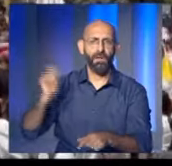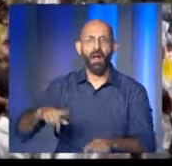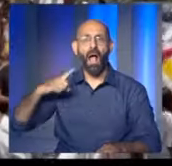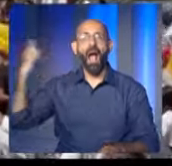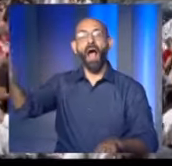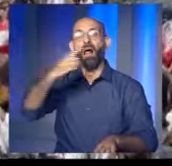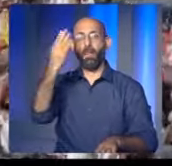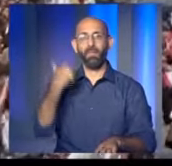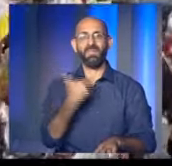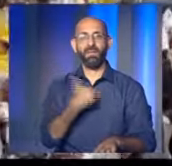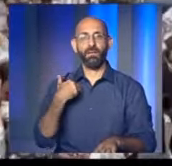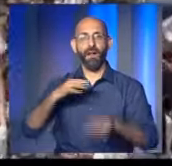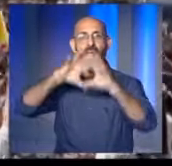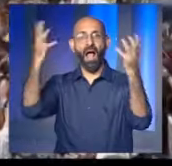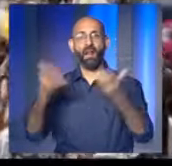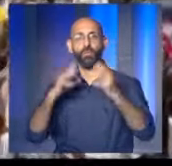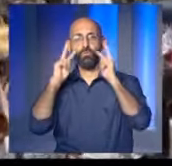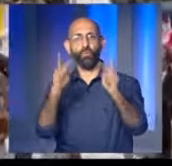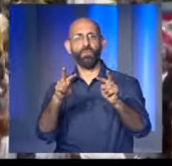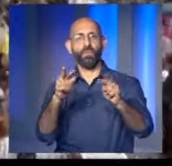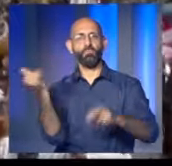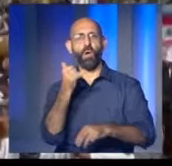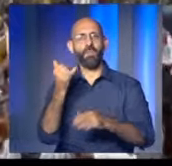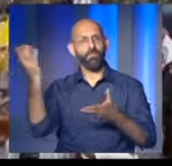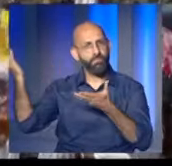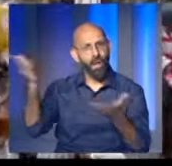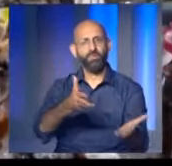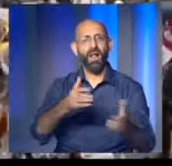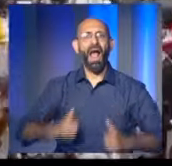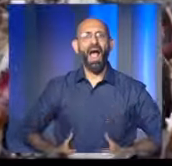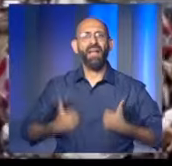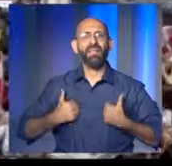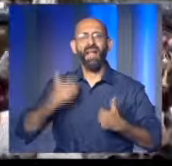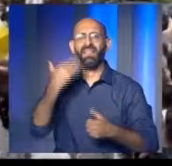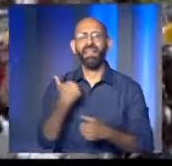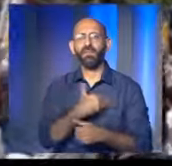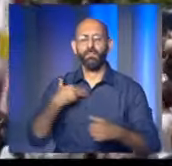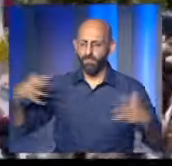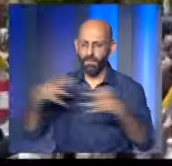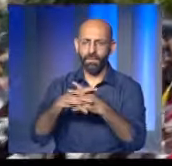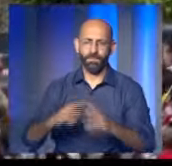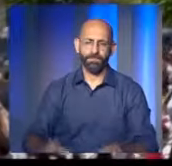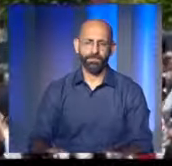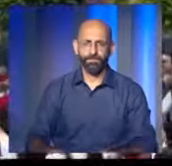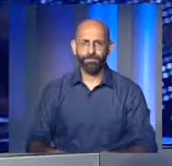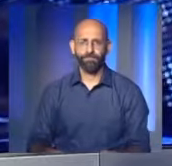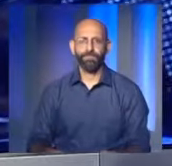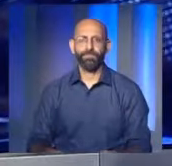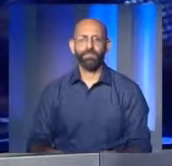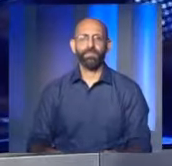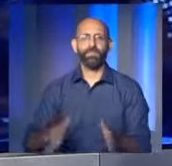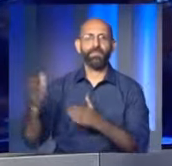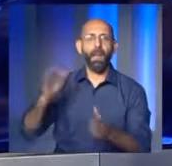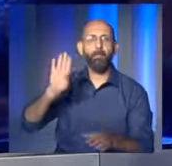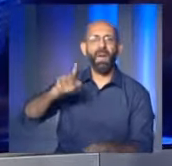أن يأتوا إلى مغارة مرمرون كي يحجوا ويزوروا المكان الذي لجأ إليه وعاش فيه القديس مارون.